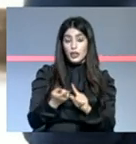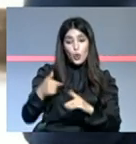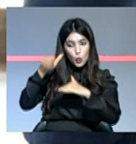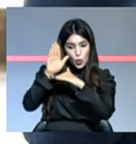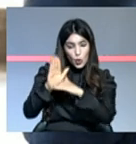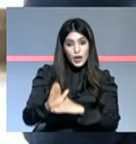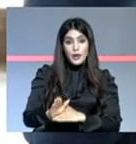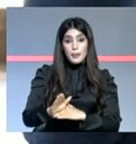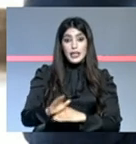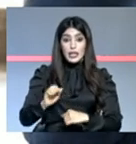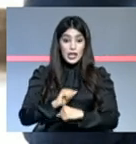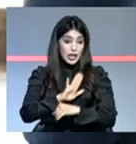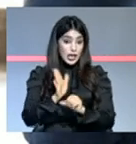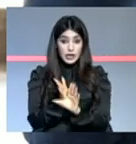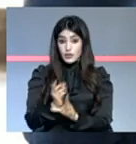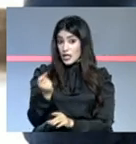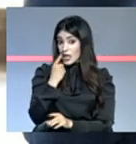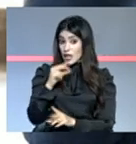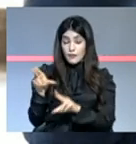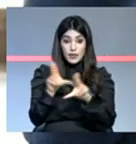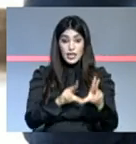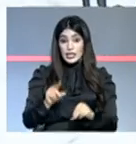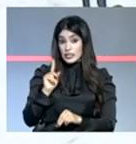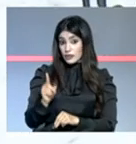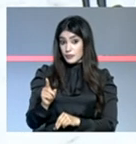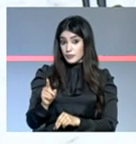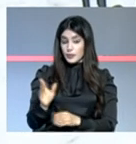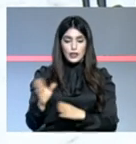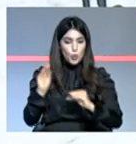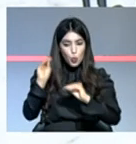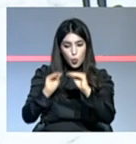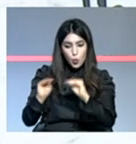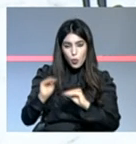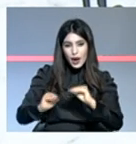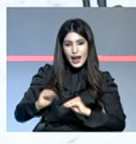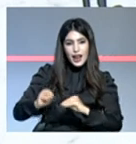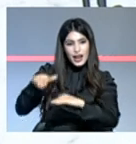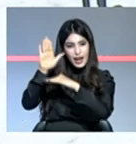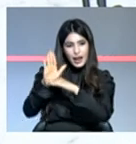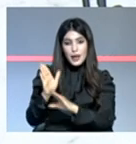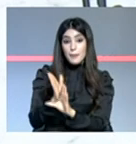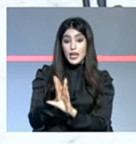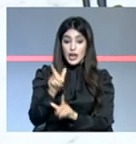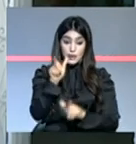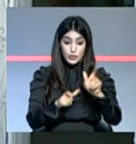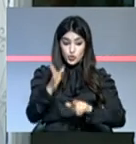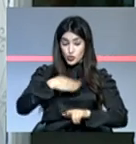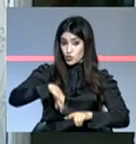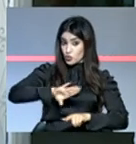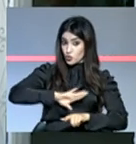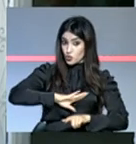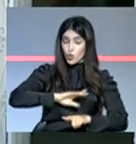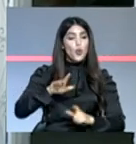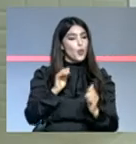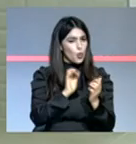النفسية والعلاج الوظيفي والأدوية إذا ما تطلب الأمر ذلك. علاج وإحاطة نفسية تسعى الأطراف المتدخلة من مسؤولين